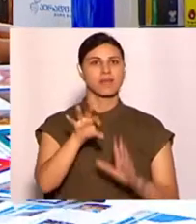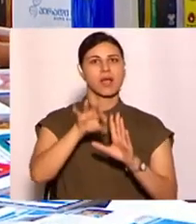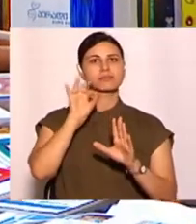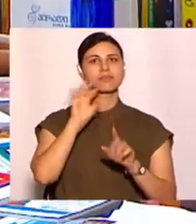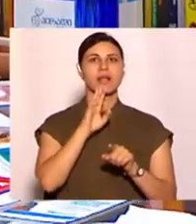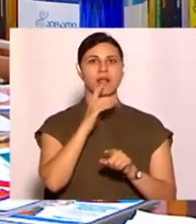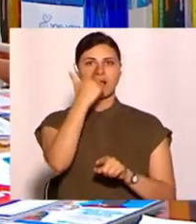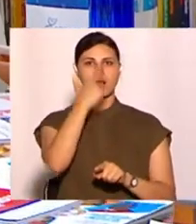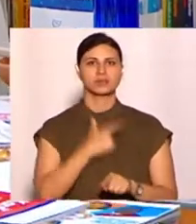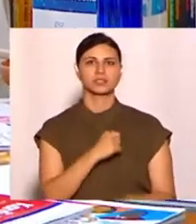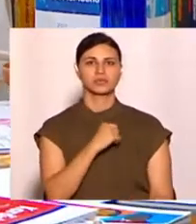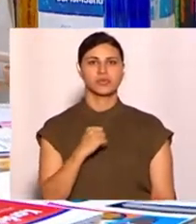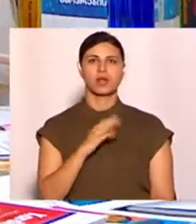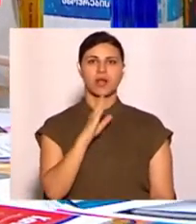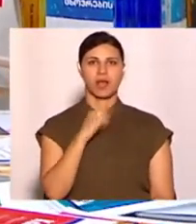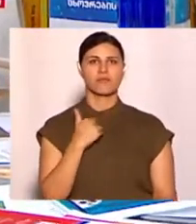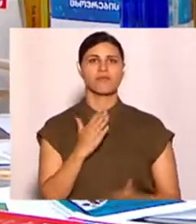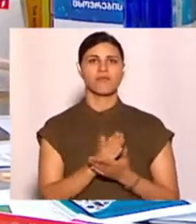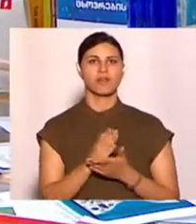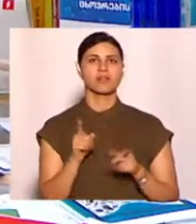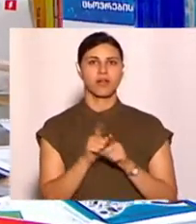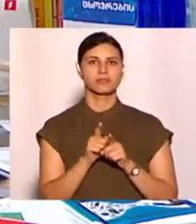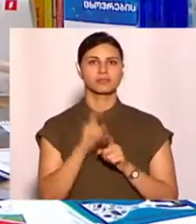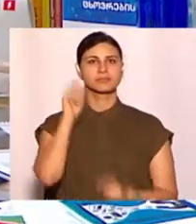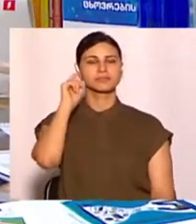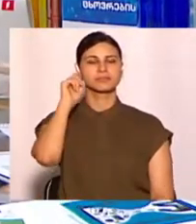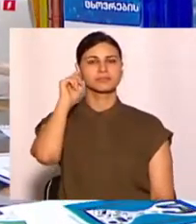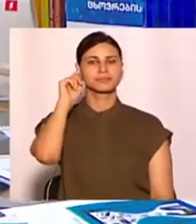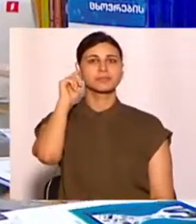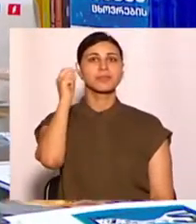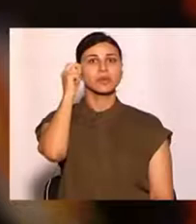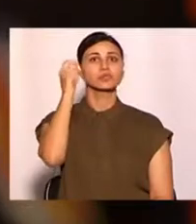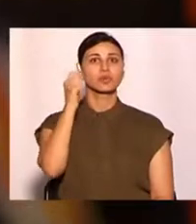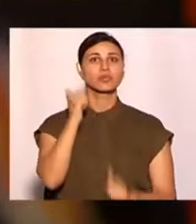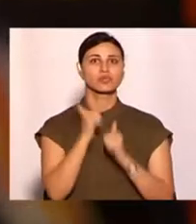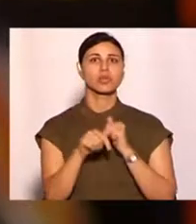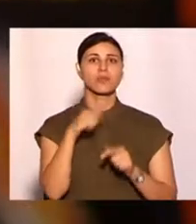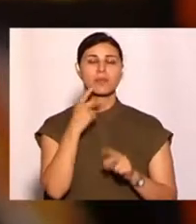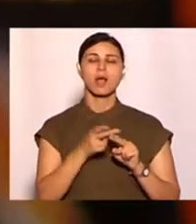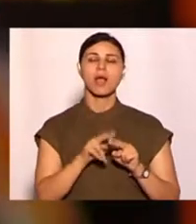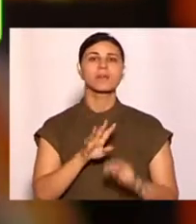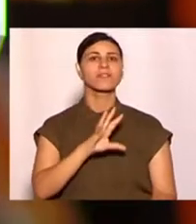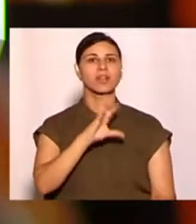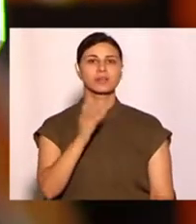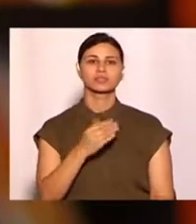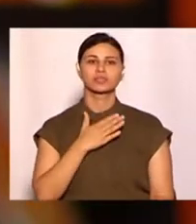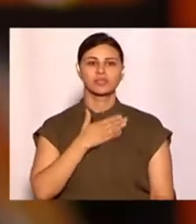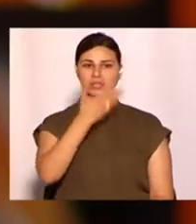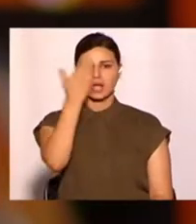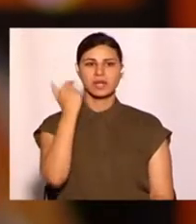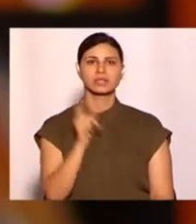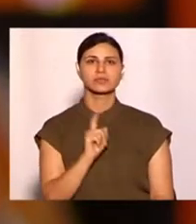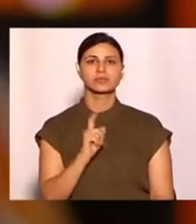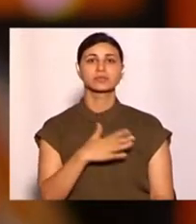რომ ქალმა თავი ქალურად იგრძნოს და ამაზე ფსიქოლოგები ხშირად საუბრობენ ხოლმე. მიუხედავად ამ ყველაფრისა, ჩვენ არ უნდა დაგვავიწყდეს,